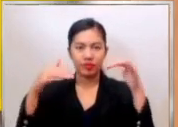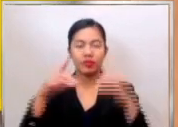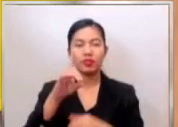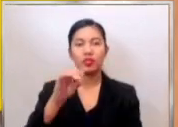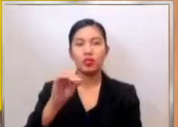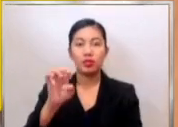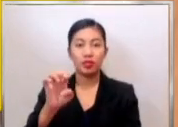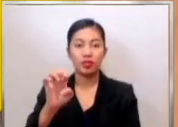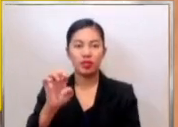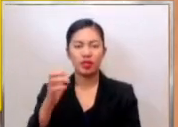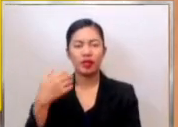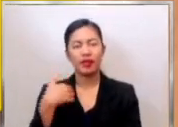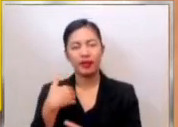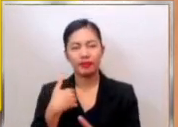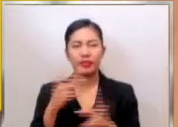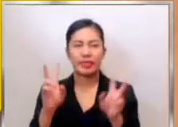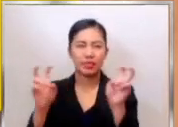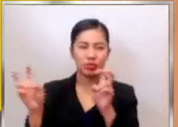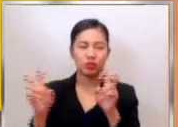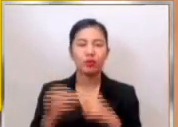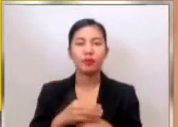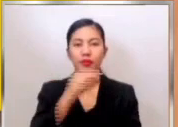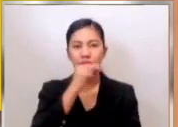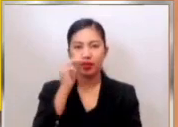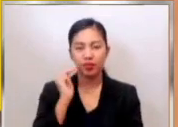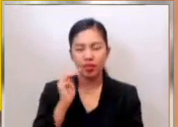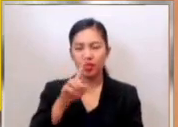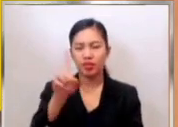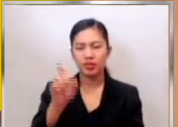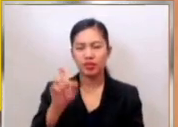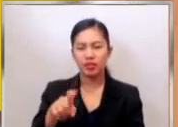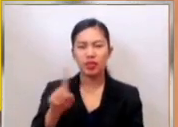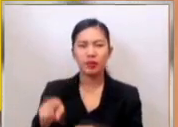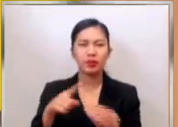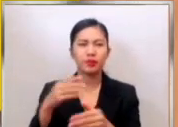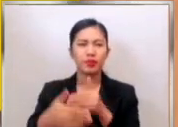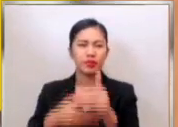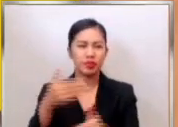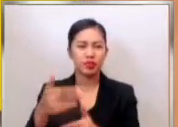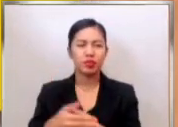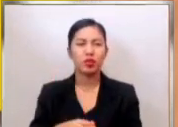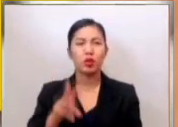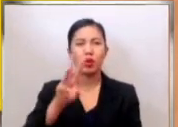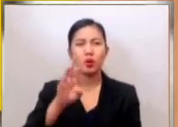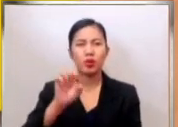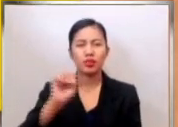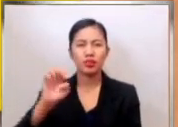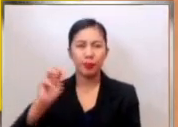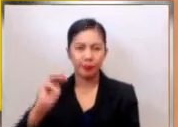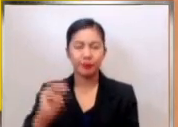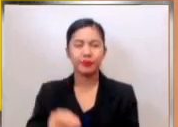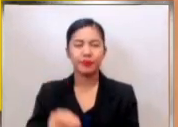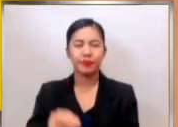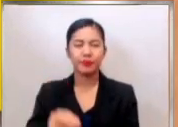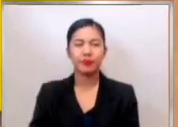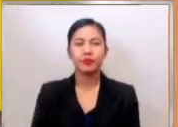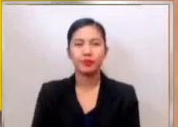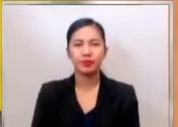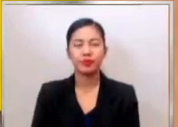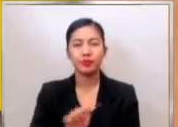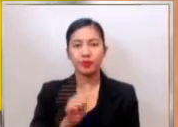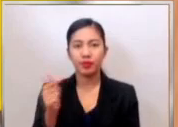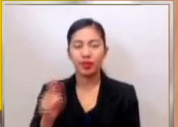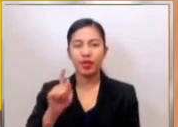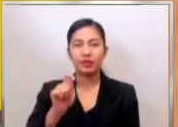Pacquiao ang pamamalakad sa Wholesale Electricity Spot Market o WESM. Inakusahan naman ni Transco President Melvin Matibag